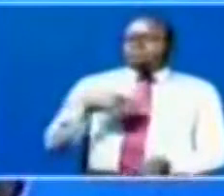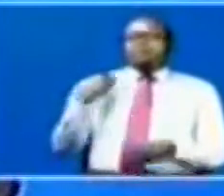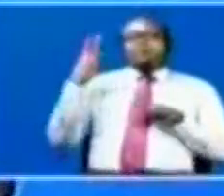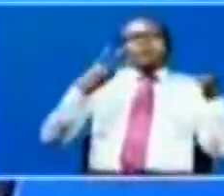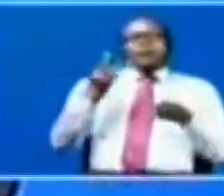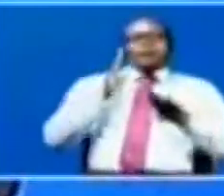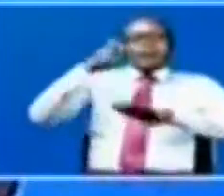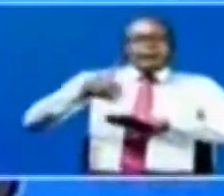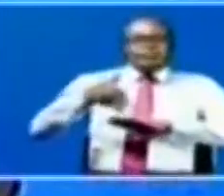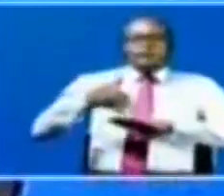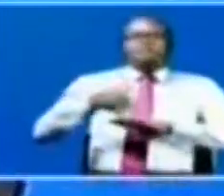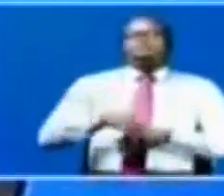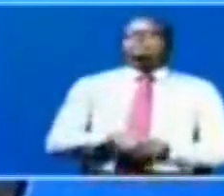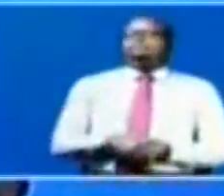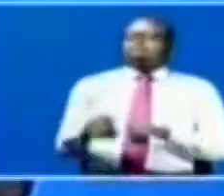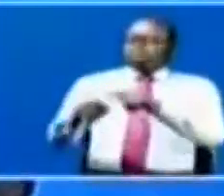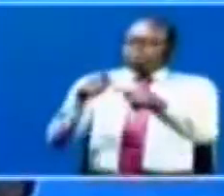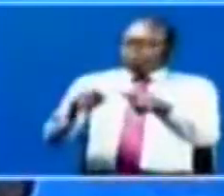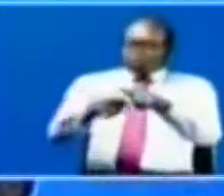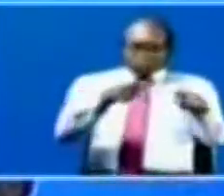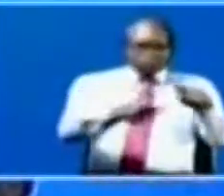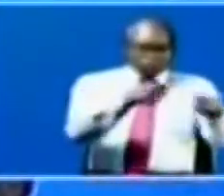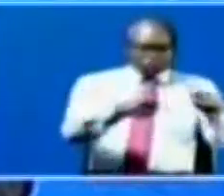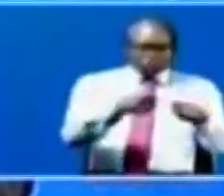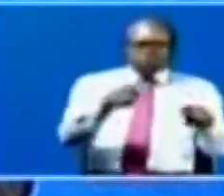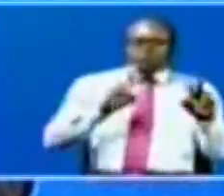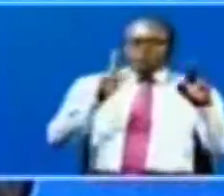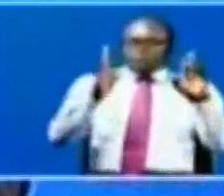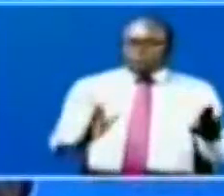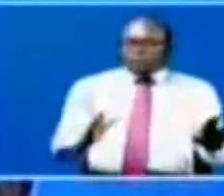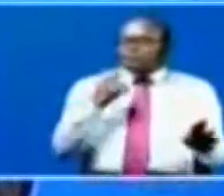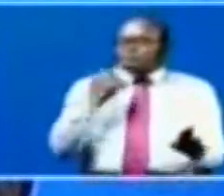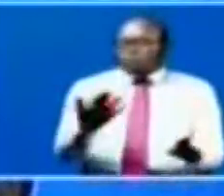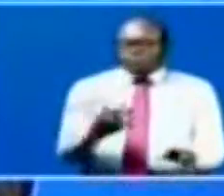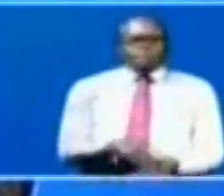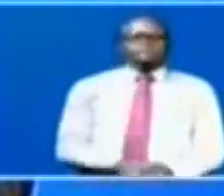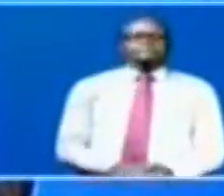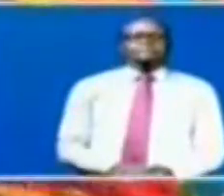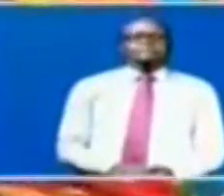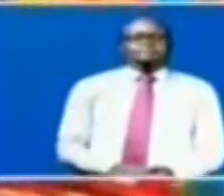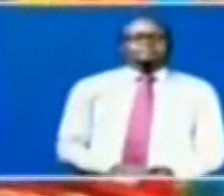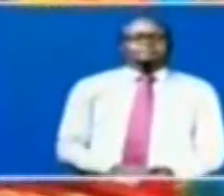baada ya misururu ya mauaji. Mwanahabari Francis Mtalaki anasimulia.